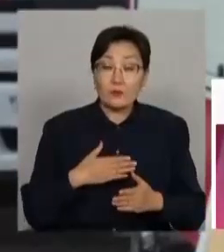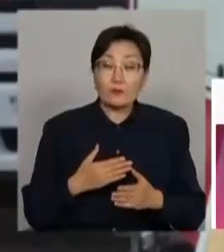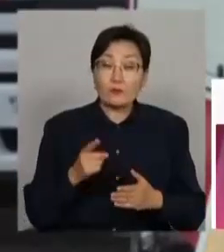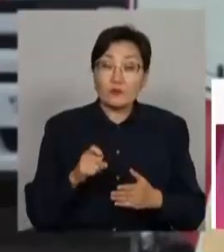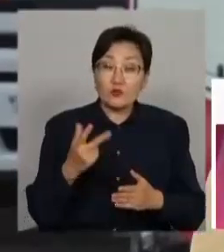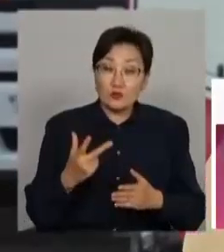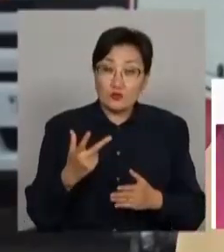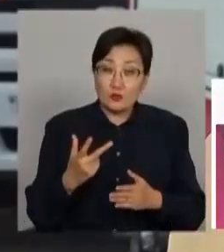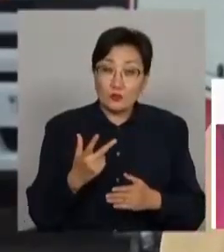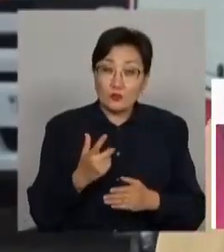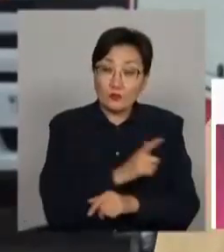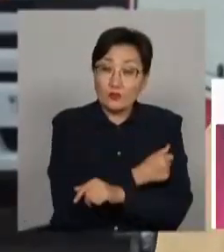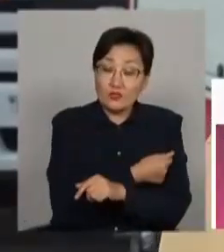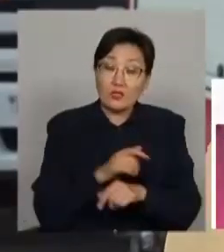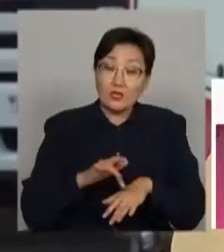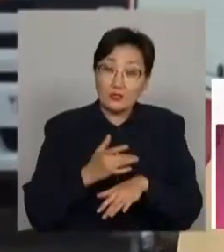103 несіне